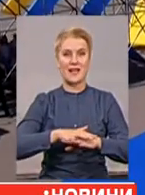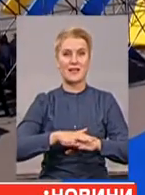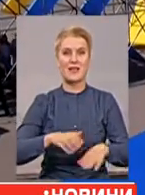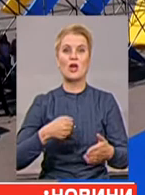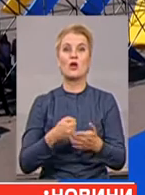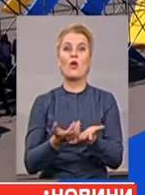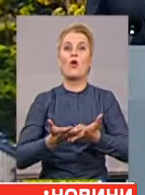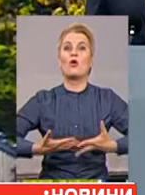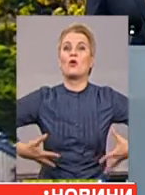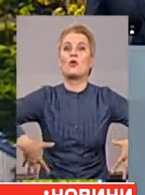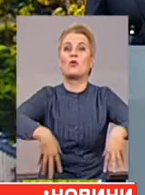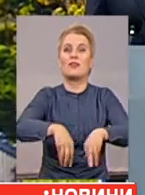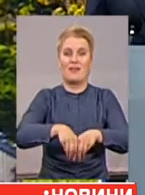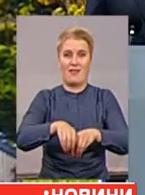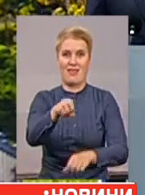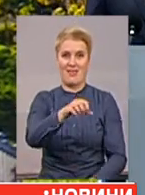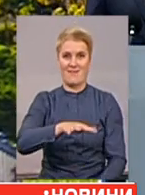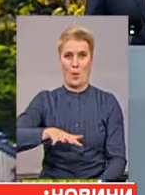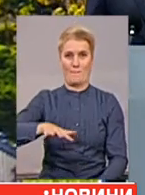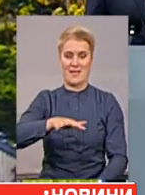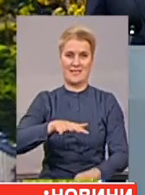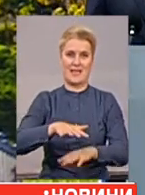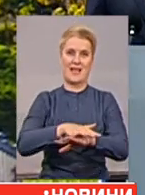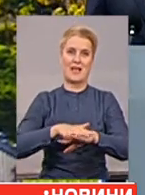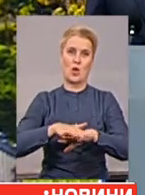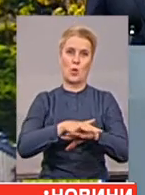до родини європейських народів.